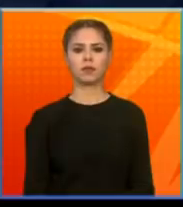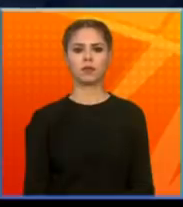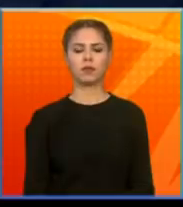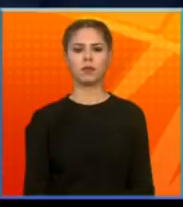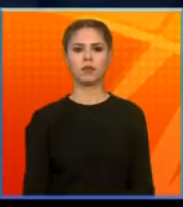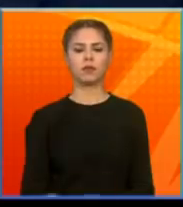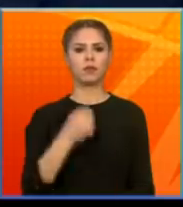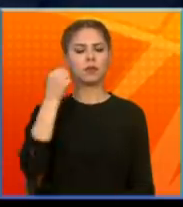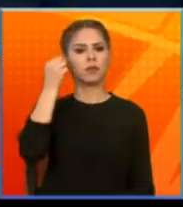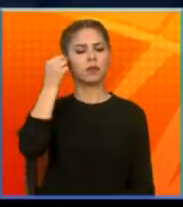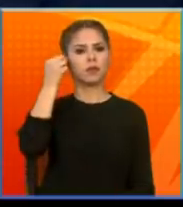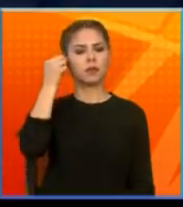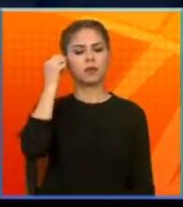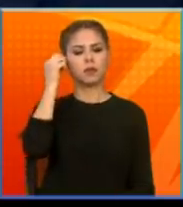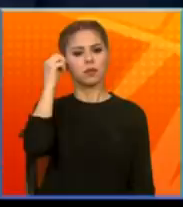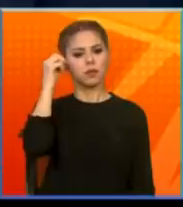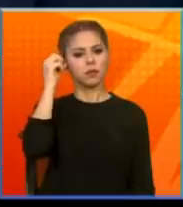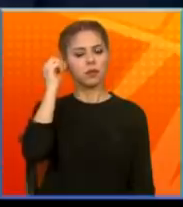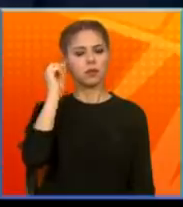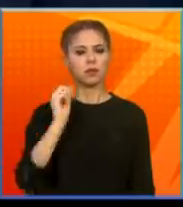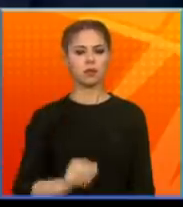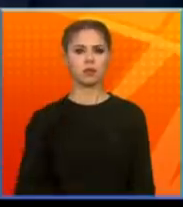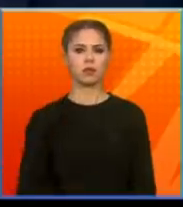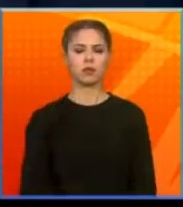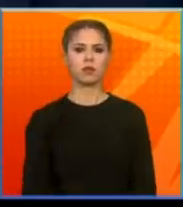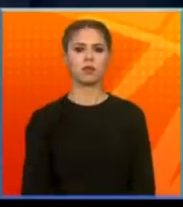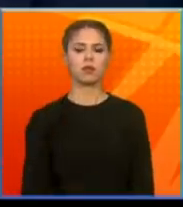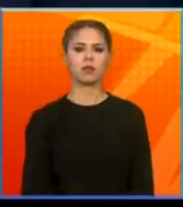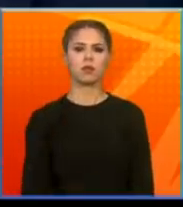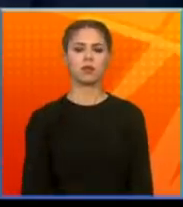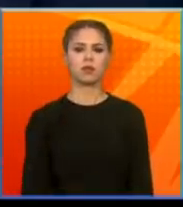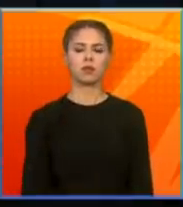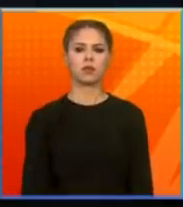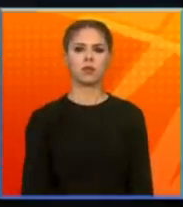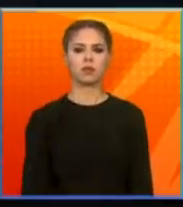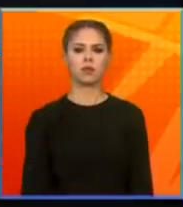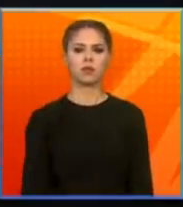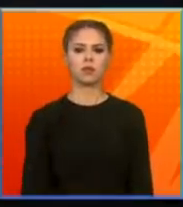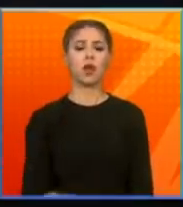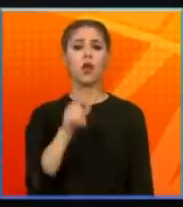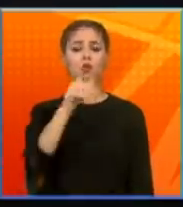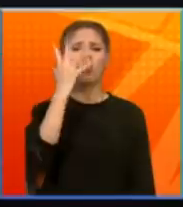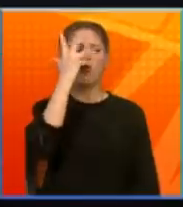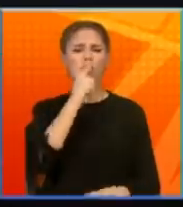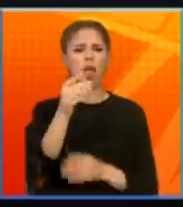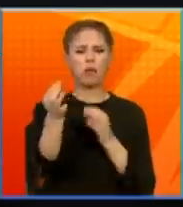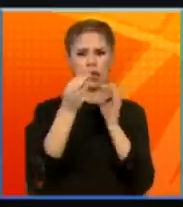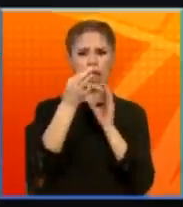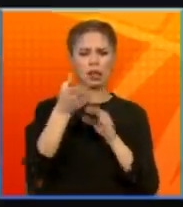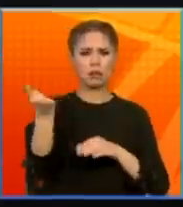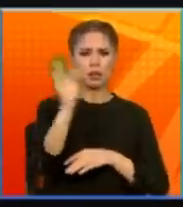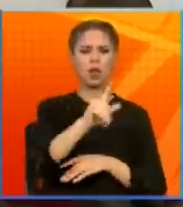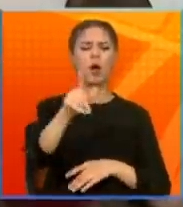Qu'est-ce que vous en pensez ? Alors vous avez raison et d'ailleurs on est en train de réfléchir en parallèle à une étude. Bu utanç verici diyaloğa